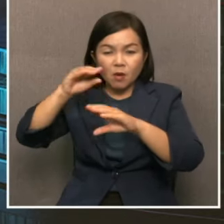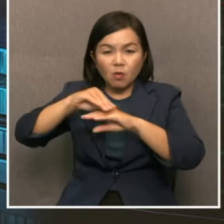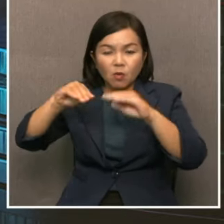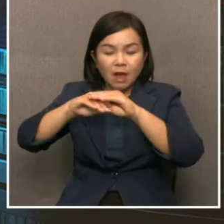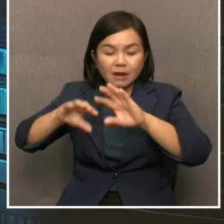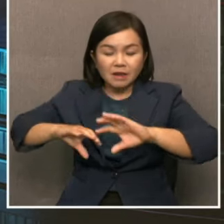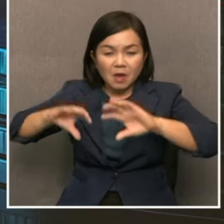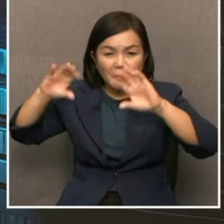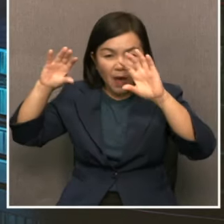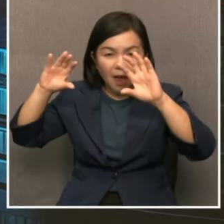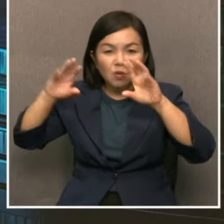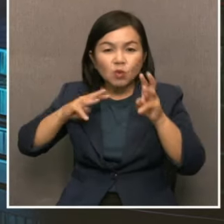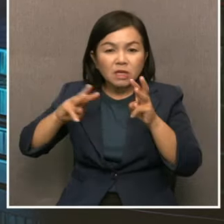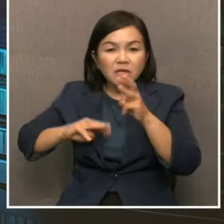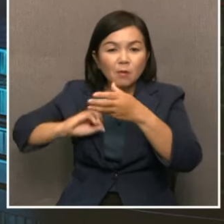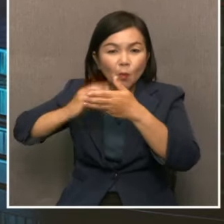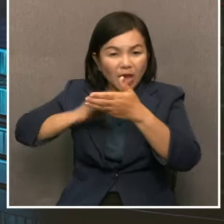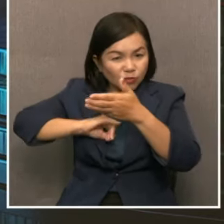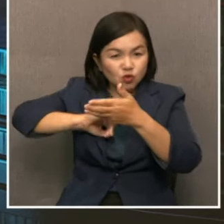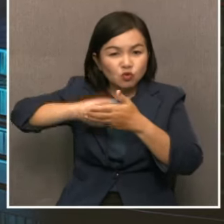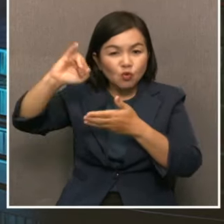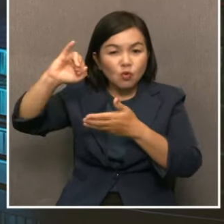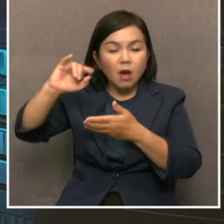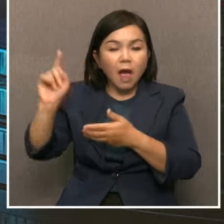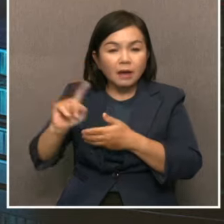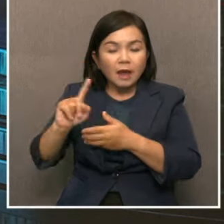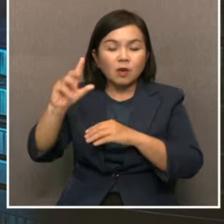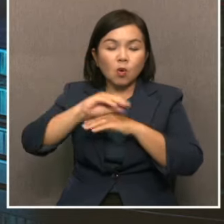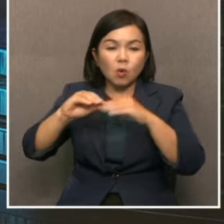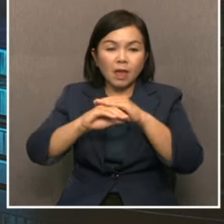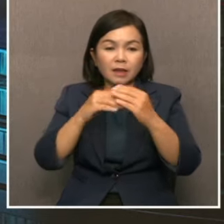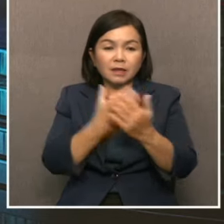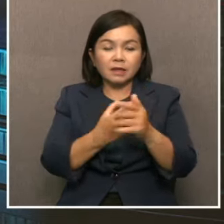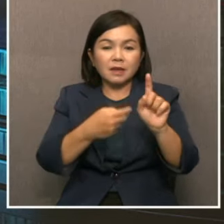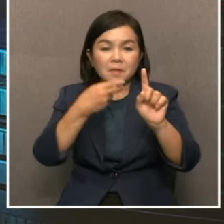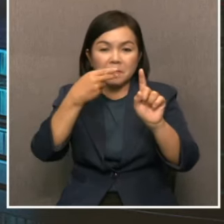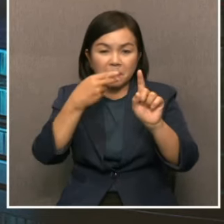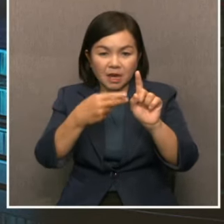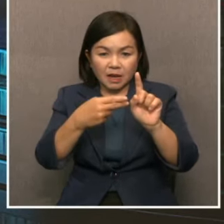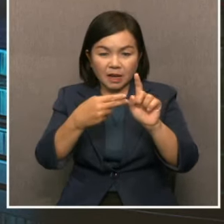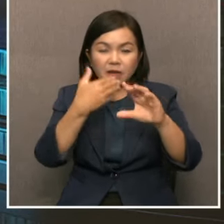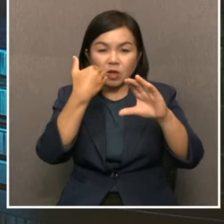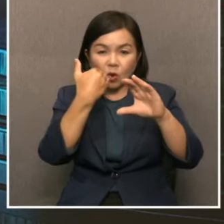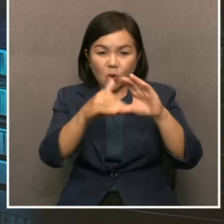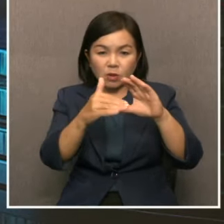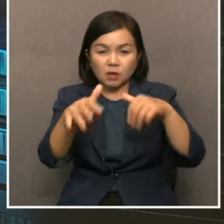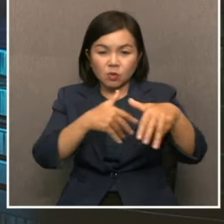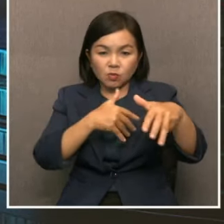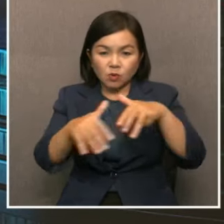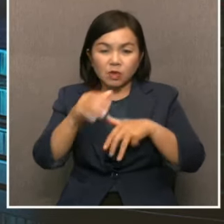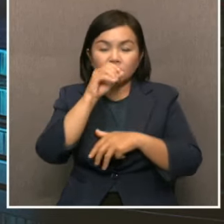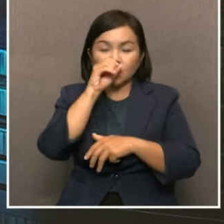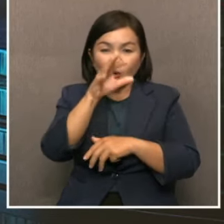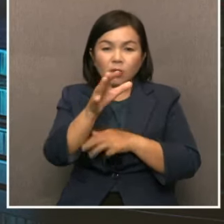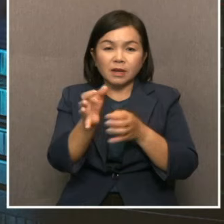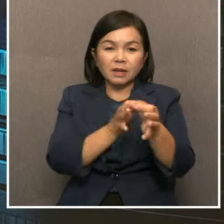างการลงทะเบียนที่ถูกต้องนั่นเองนะคะสำหรับโครงการดิจิทัล 10,000 บาทนะคะเงินดิจิทัล 10,000 บาทอย่างที่เรารายงานคุณผู้ชมต่อเนื่องเลยนะ